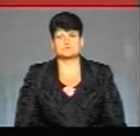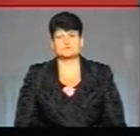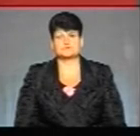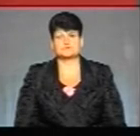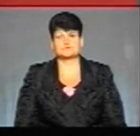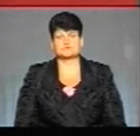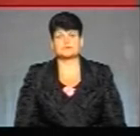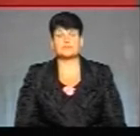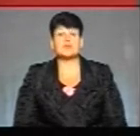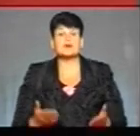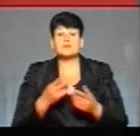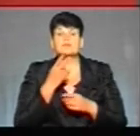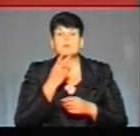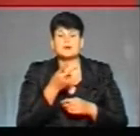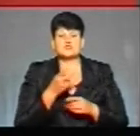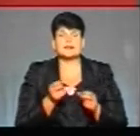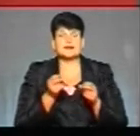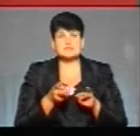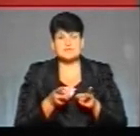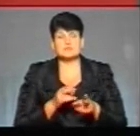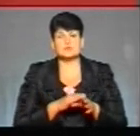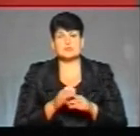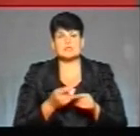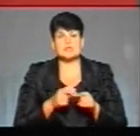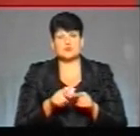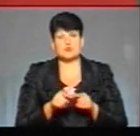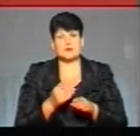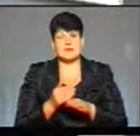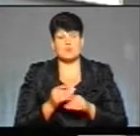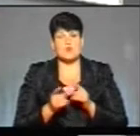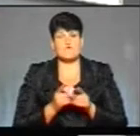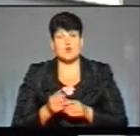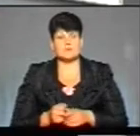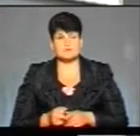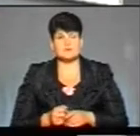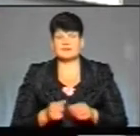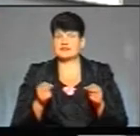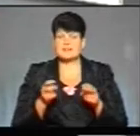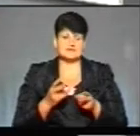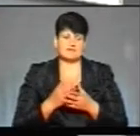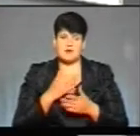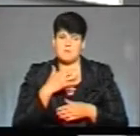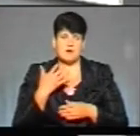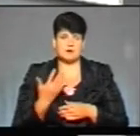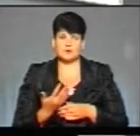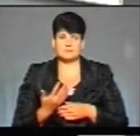Які ви вбачаєте ризики у реалізації цього етапу реформи? Ну, ризиків є багато, звісно,